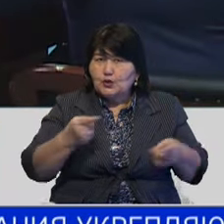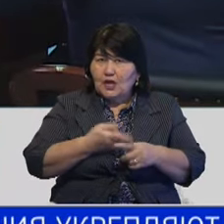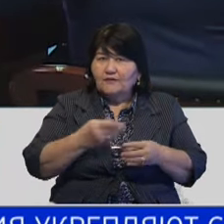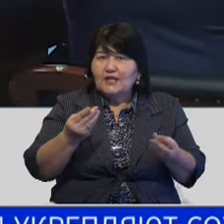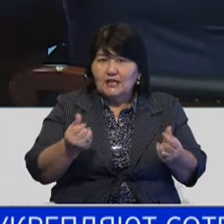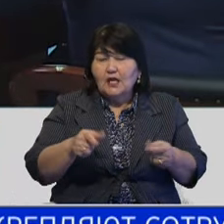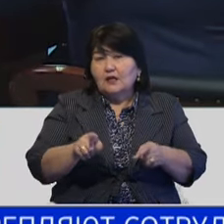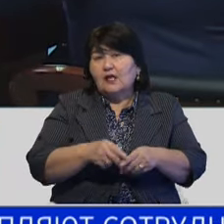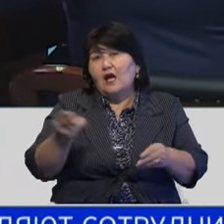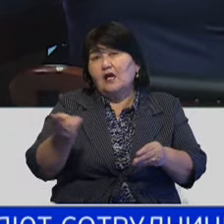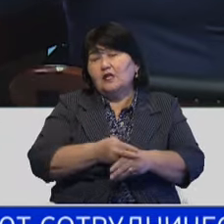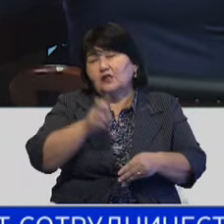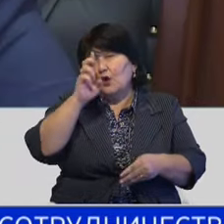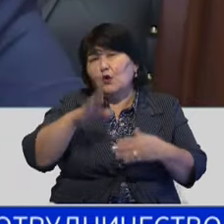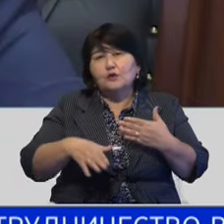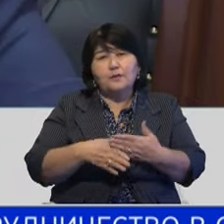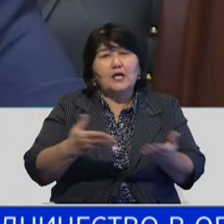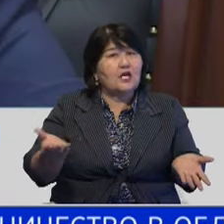этих средствах лишаются